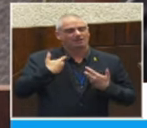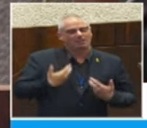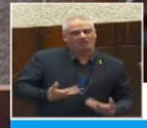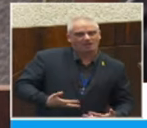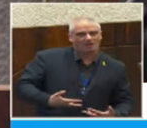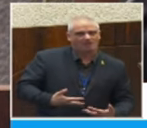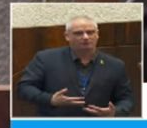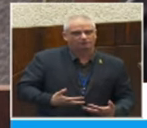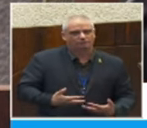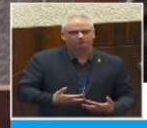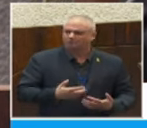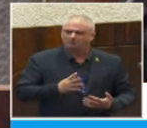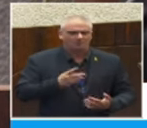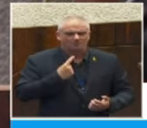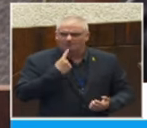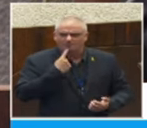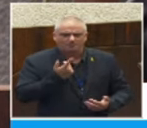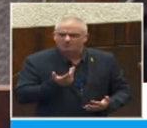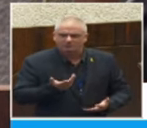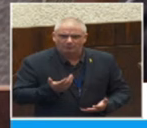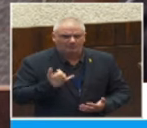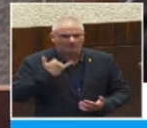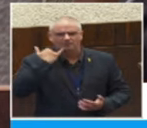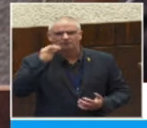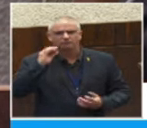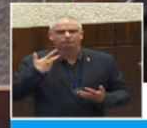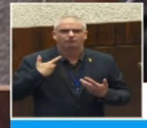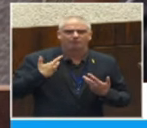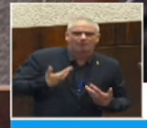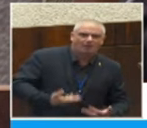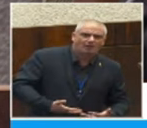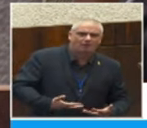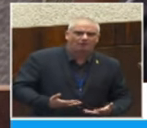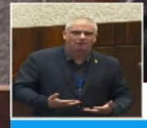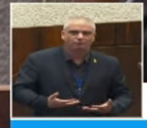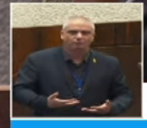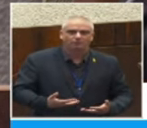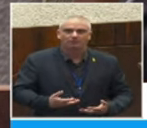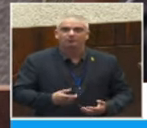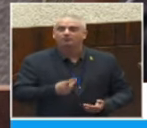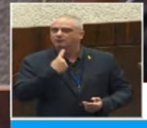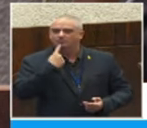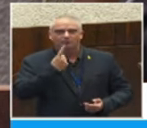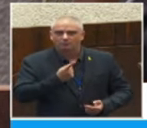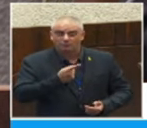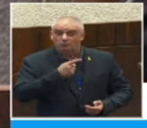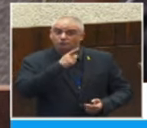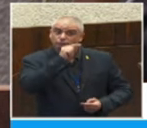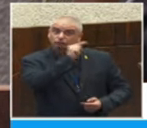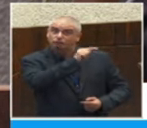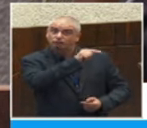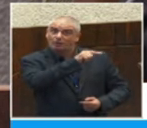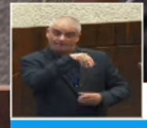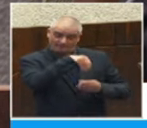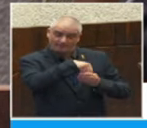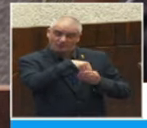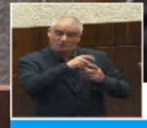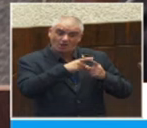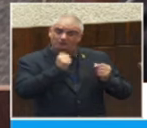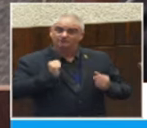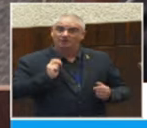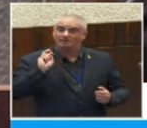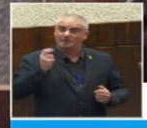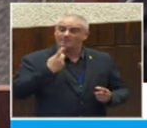מה זאת אומרת התקשרתי כדי להיחלש? פירושו של דבר ששם, במילואים, יחד